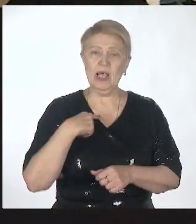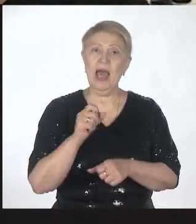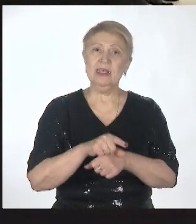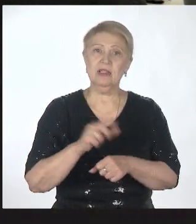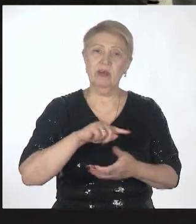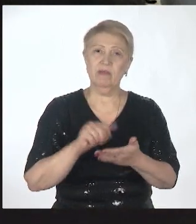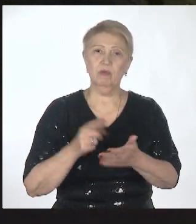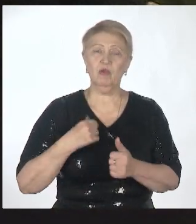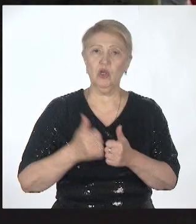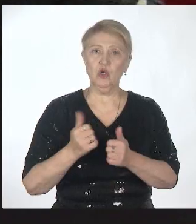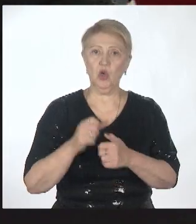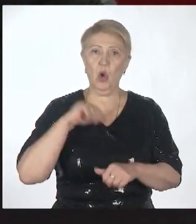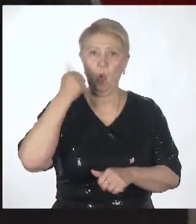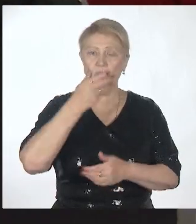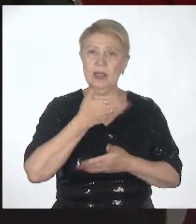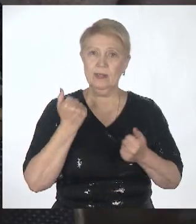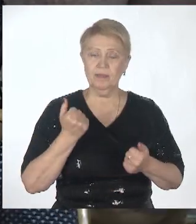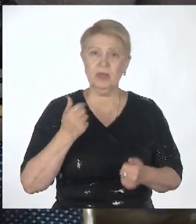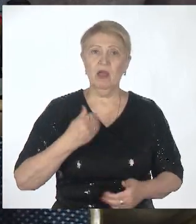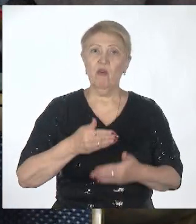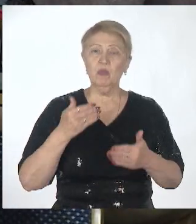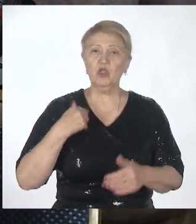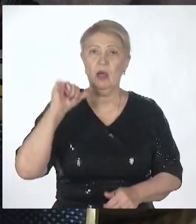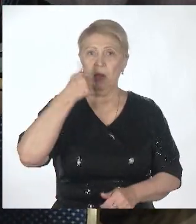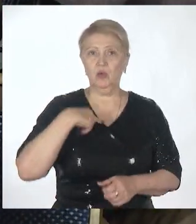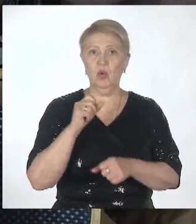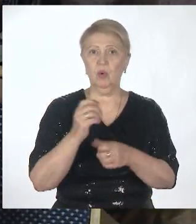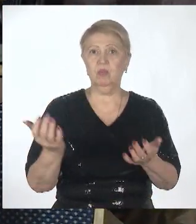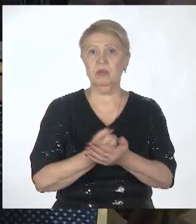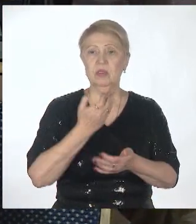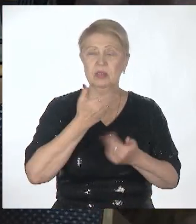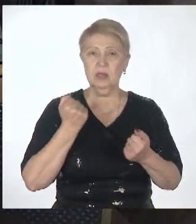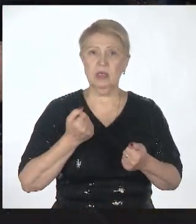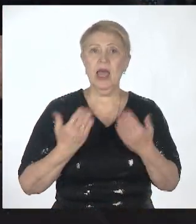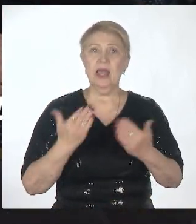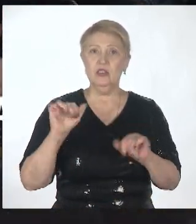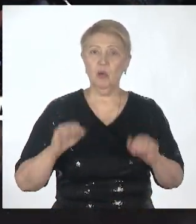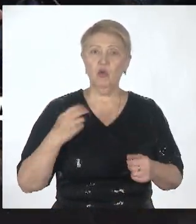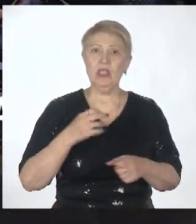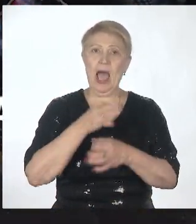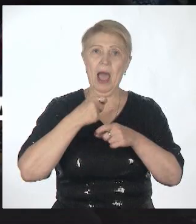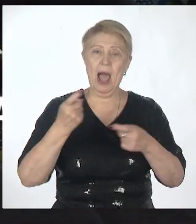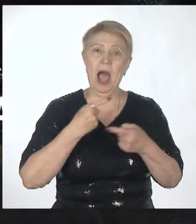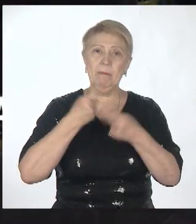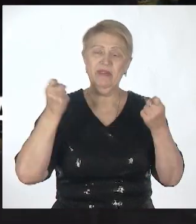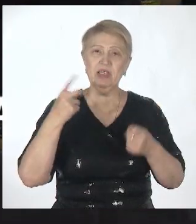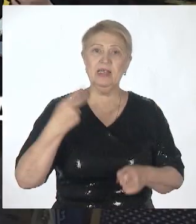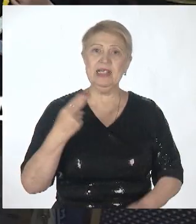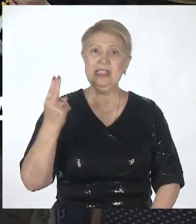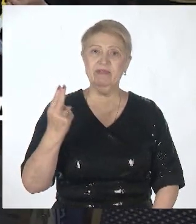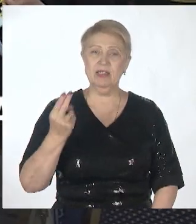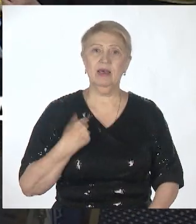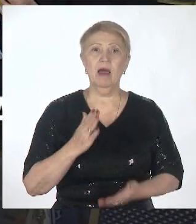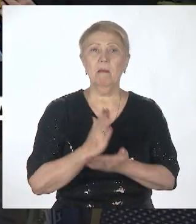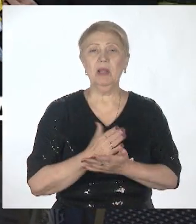ежегодно, но в прошлом году вот не удалось. Если можно было бы объявить цвет этой пресс-конференции, то он был бы